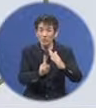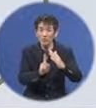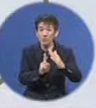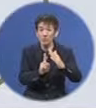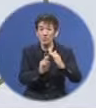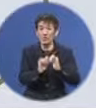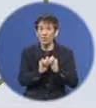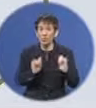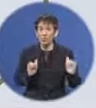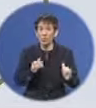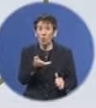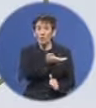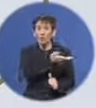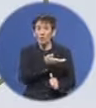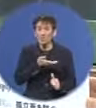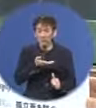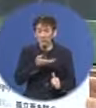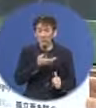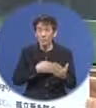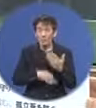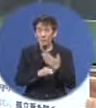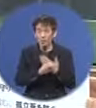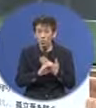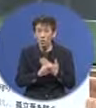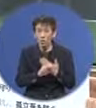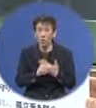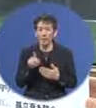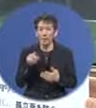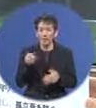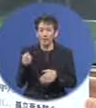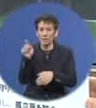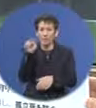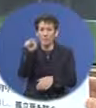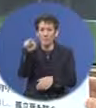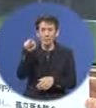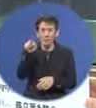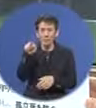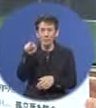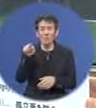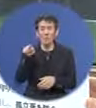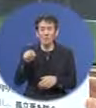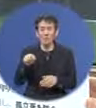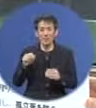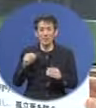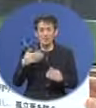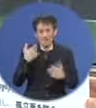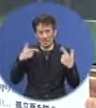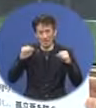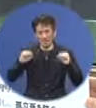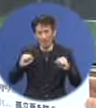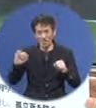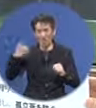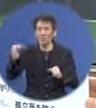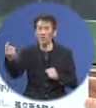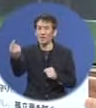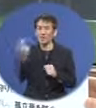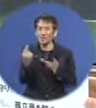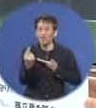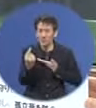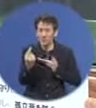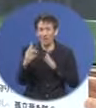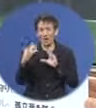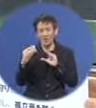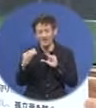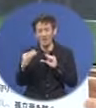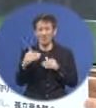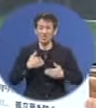ういう方々に例えばあそこにピンポンってやったらね、いつも元気なおばあちゃんが出てきてくれて、で